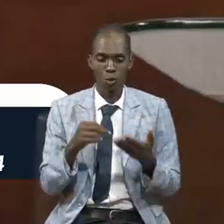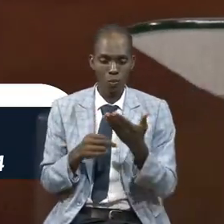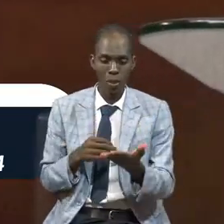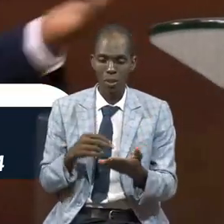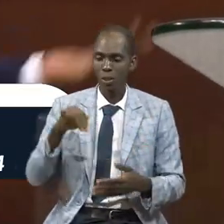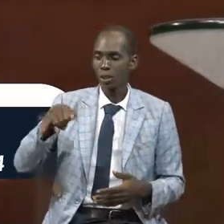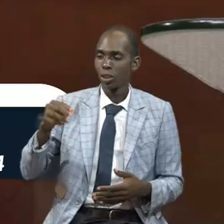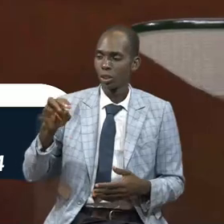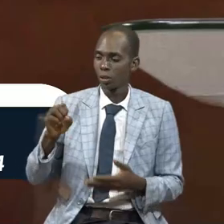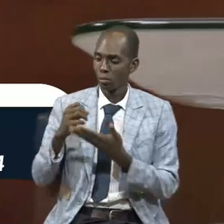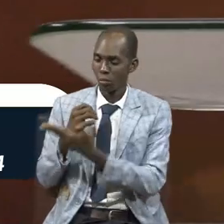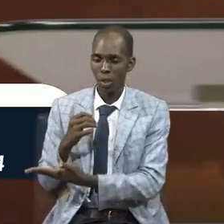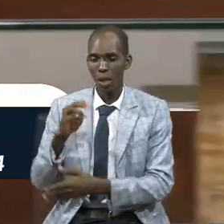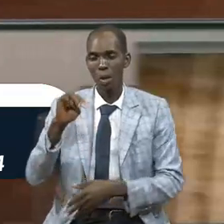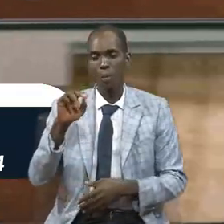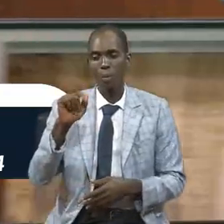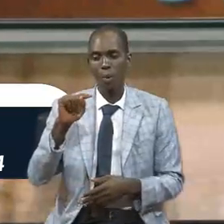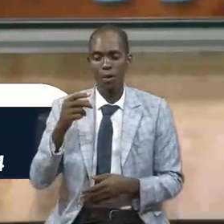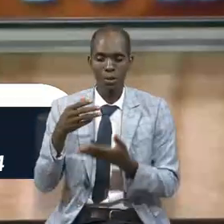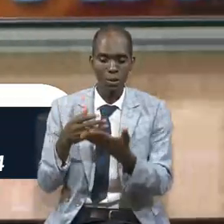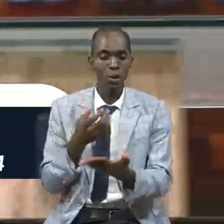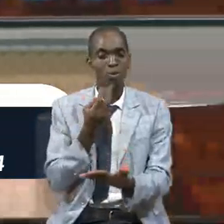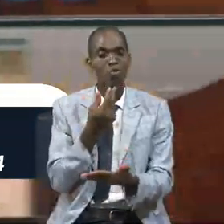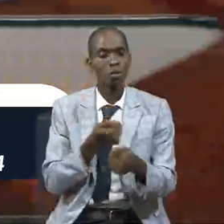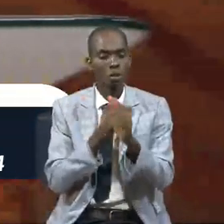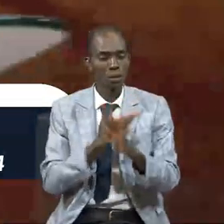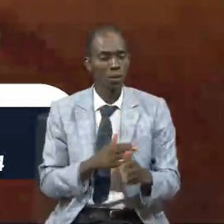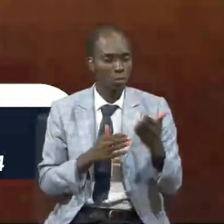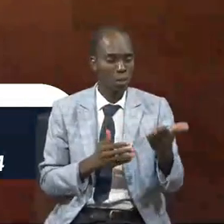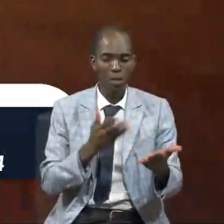Jacques était là, Matthieu était là, ses disciples étaient là.